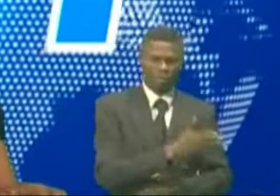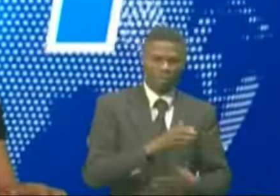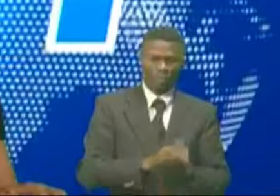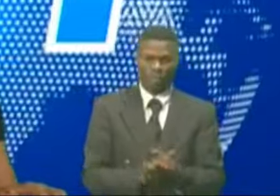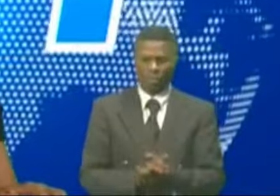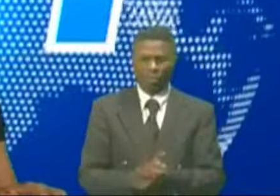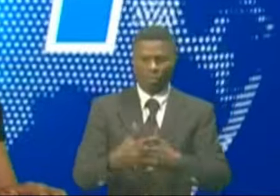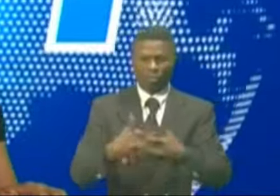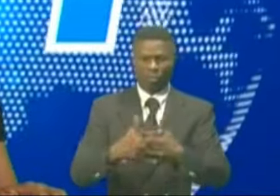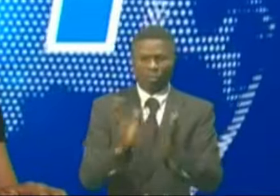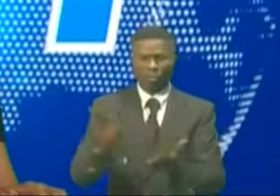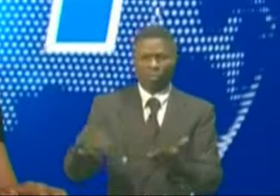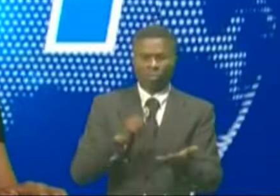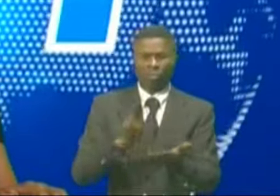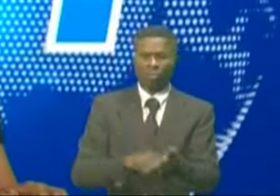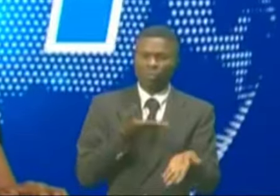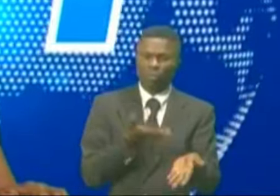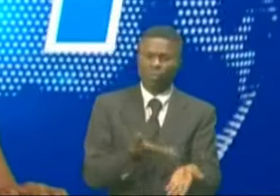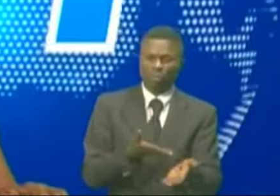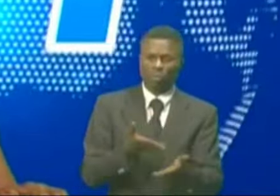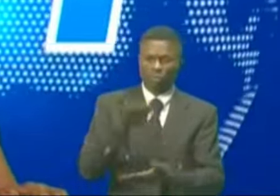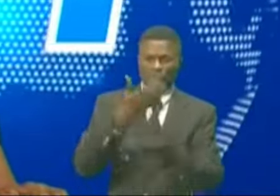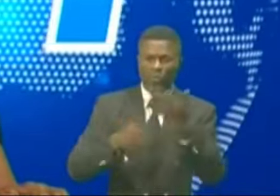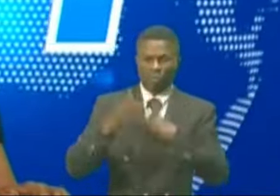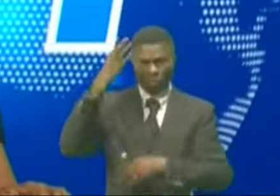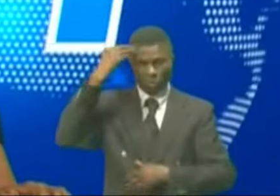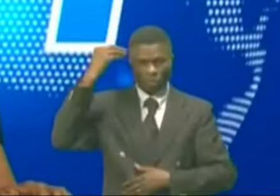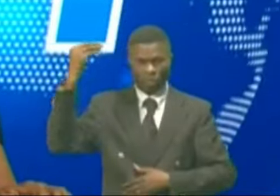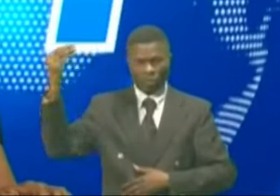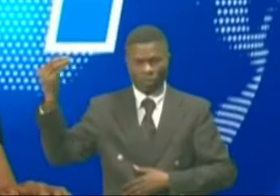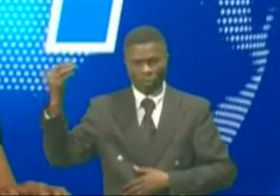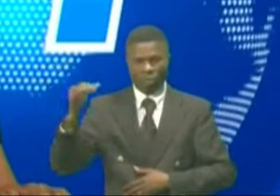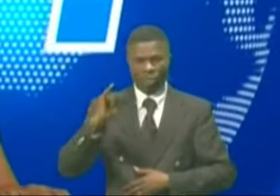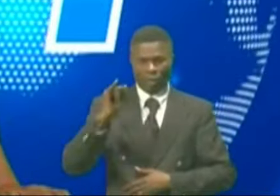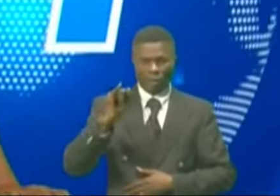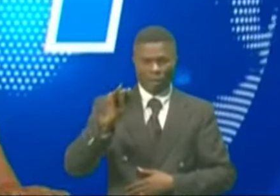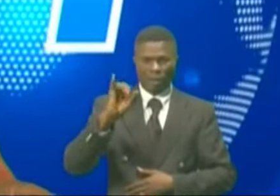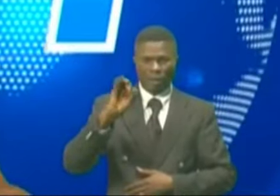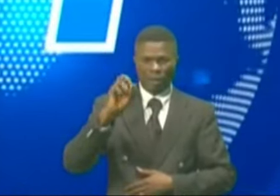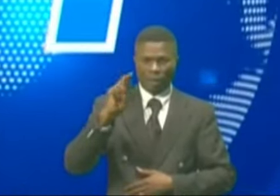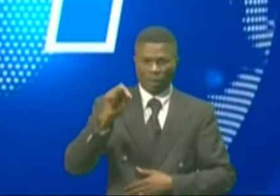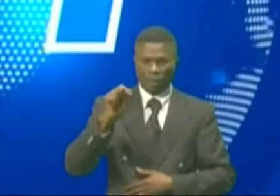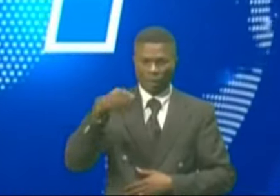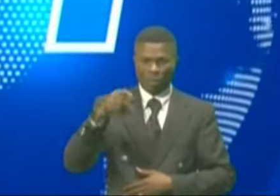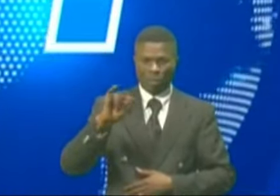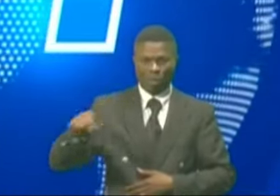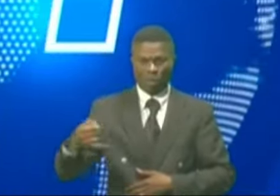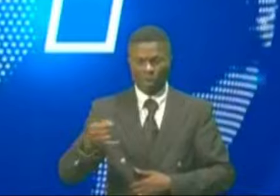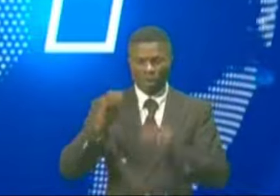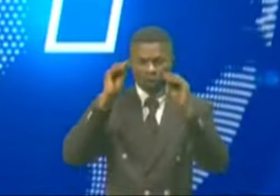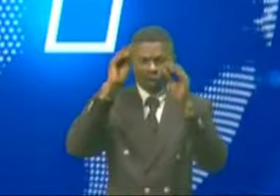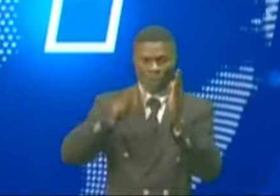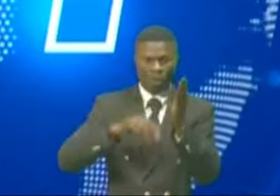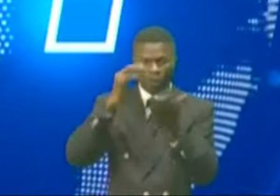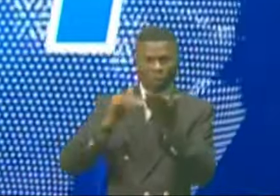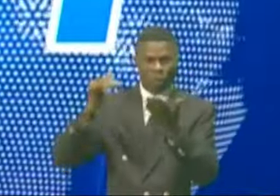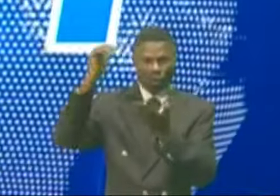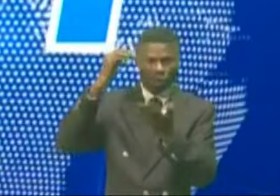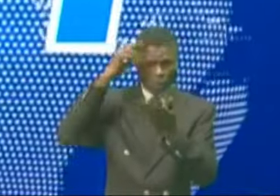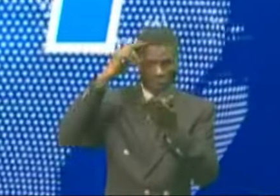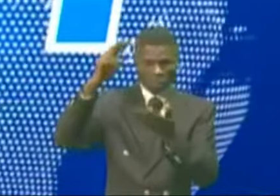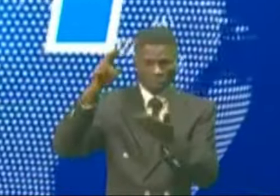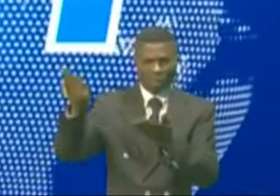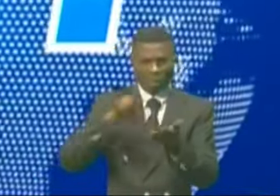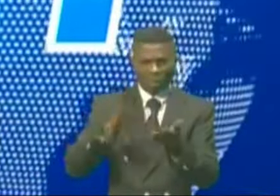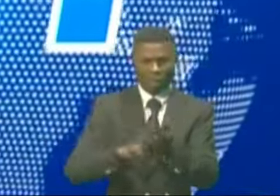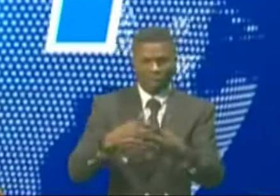Un partenariat signé pour favoriser un échange d'expériences. L'ULPGL, un établissement de l'enseignement supérieur et universitaire, a signé